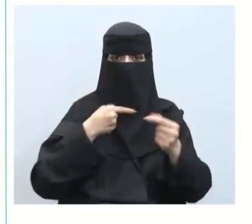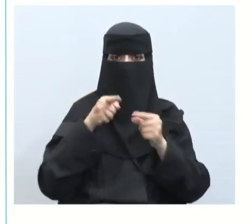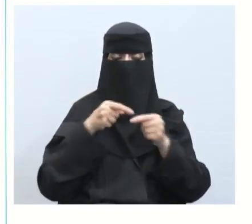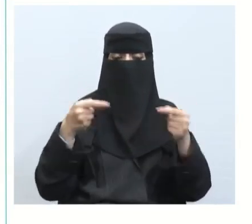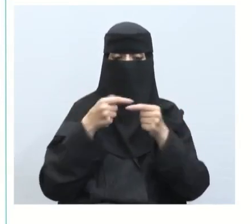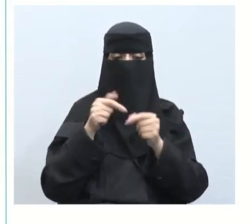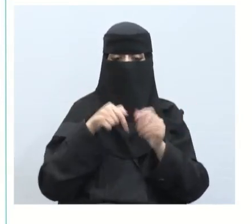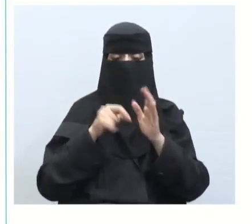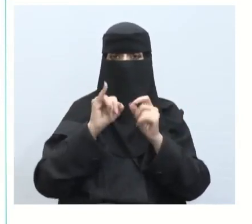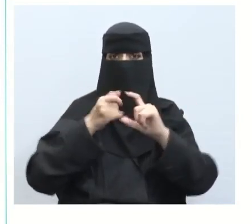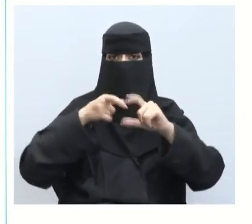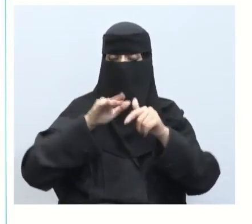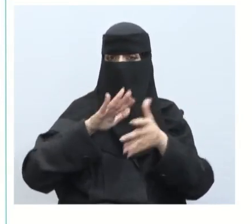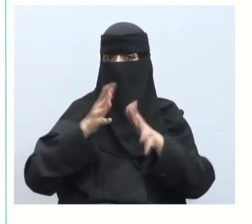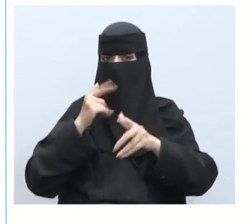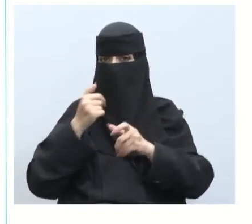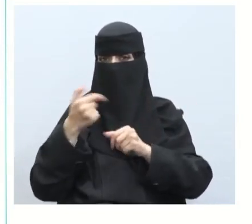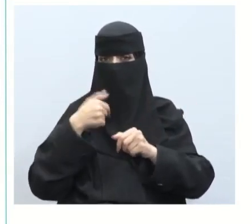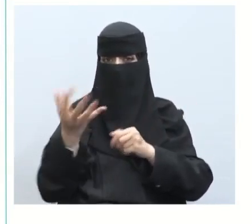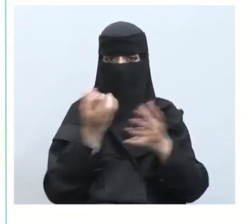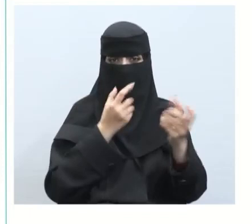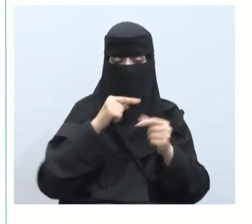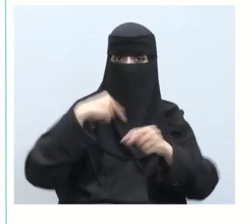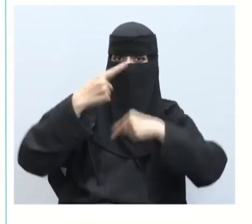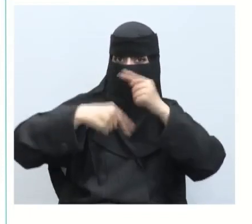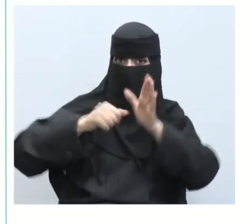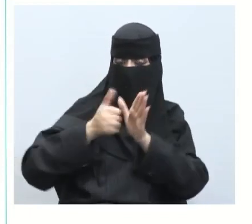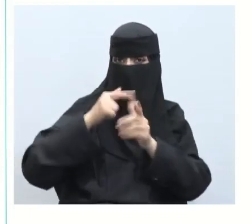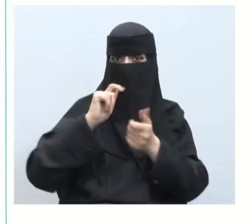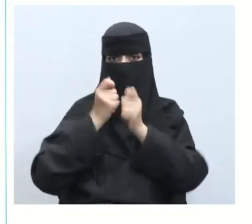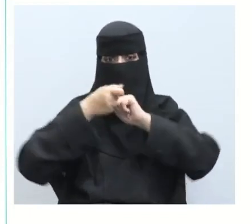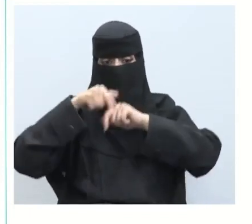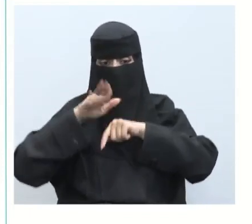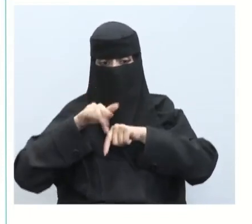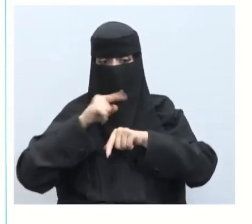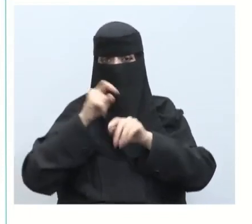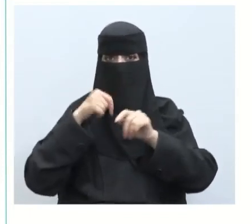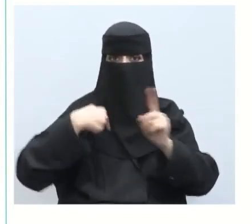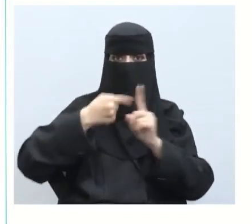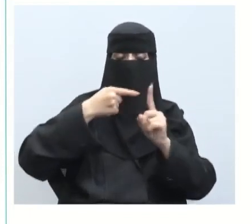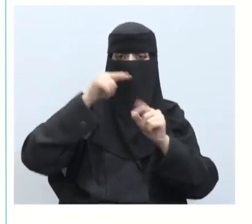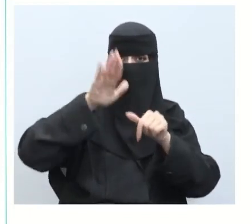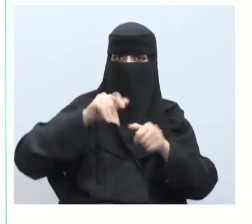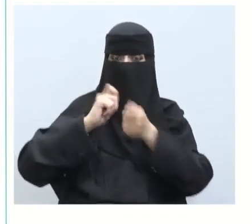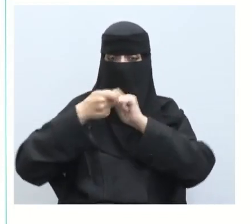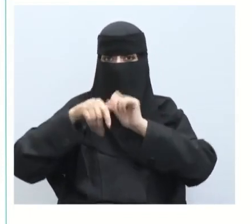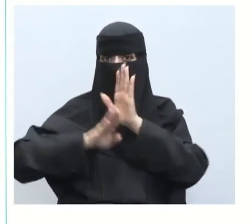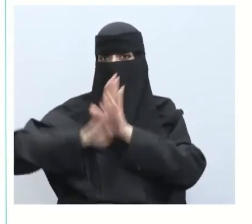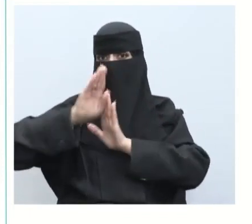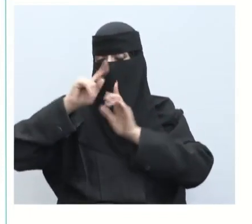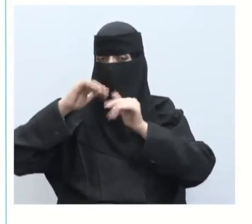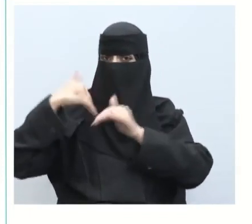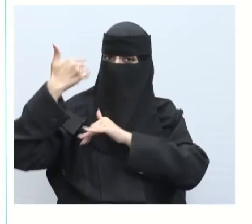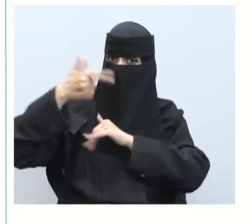تحتاج لها المنظمه الموارد قد تكون متجدده متغيره وفقا للاهداف التي تتغير وتتطور